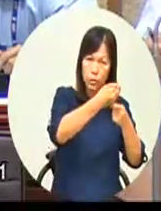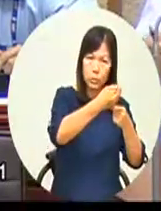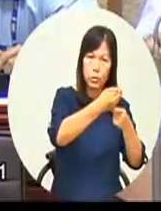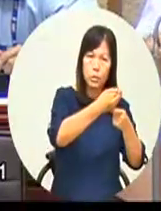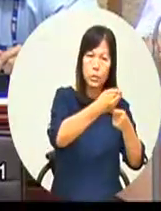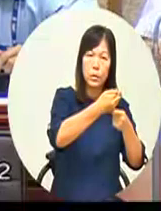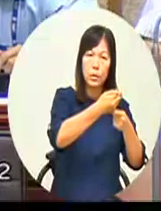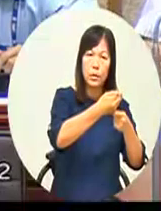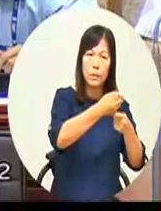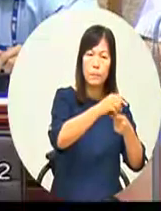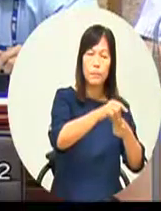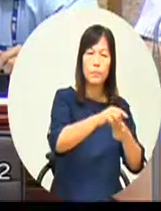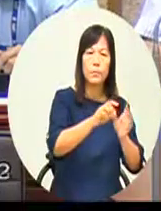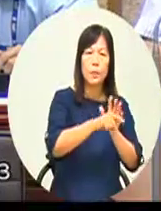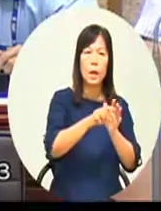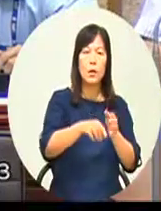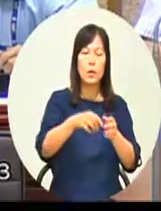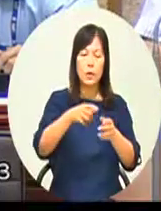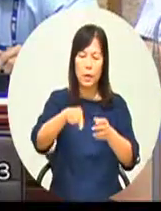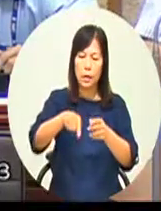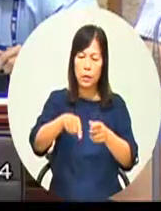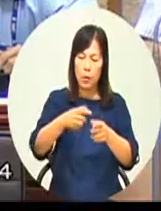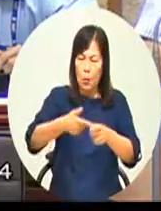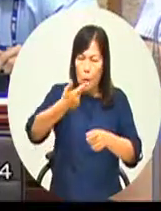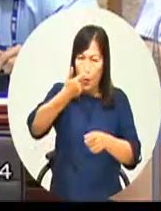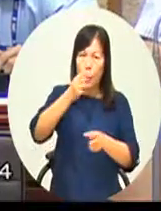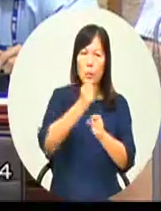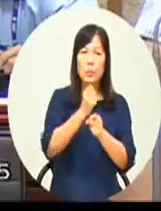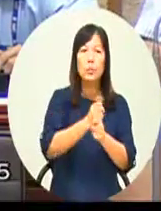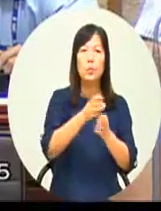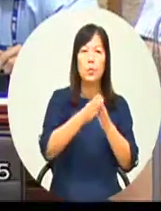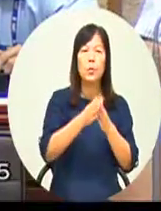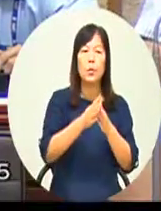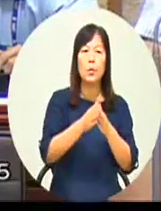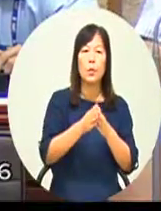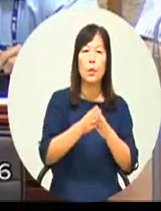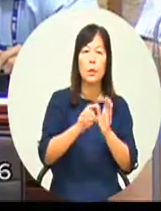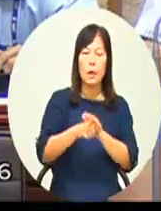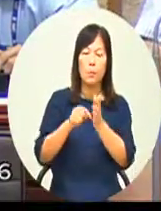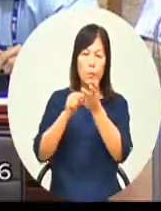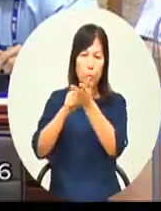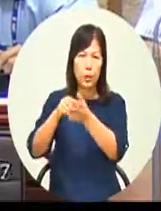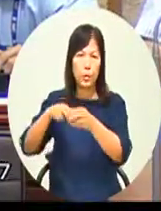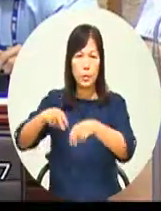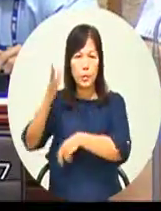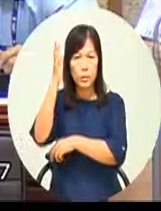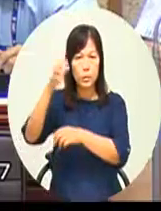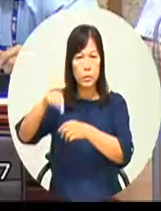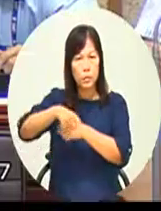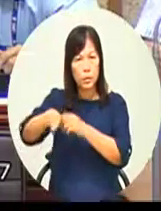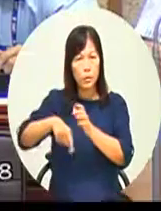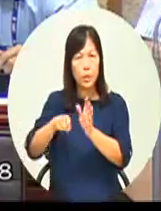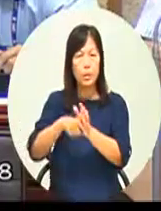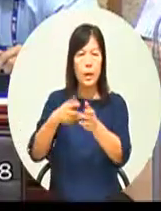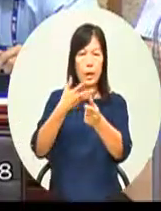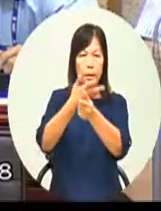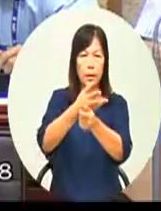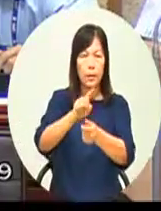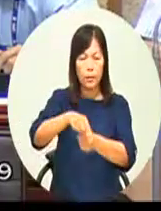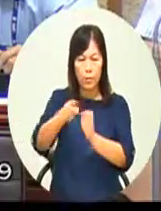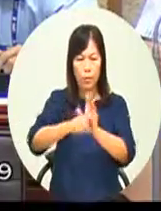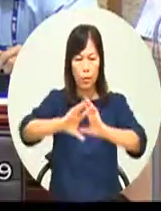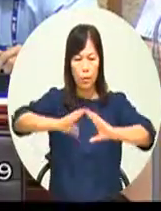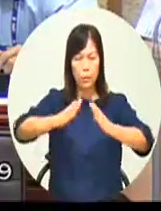对。那另外为了让这一部分加速，因为报行政院，他接下来会交给整个国奥